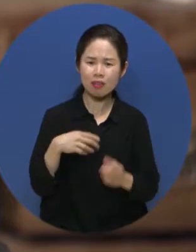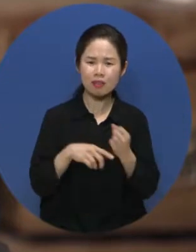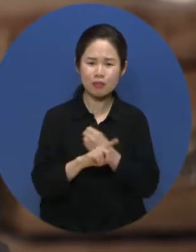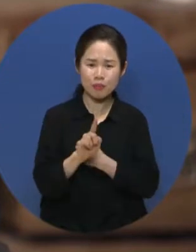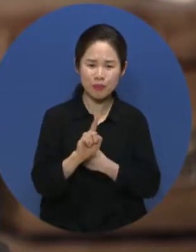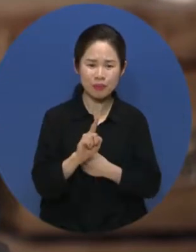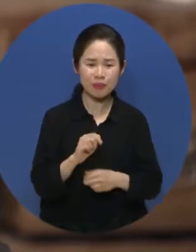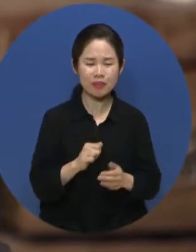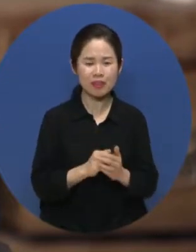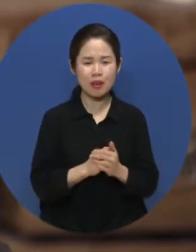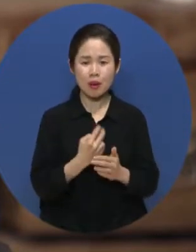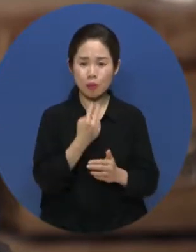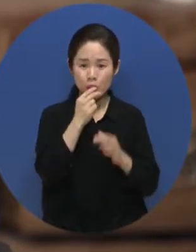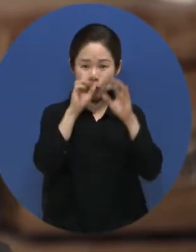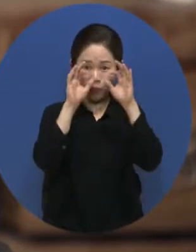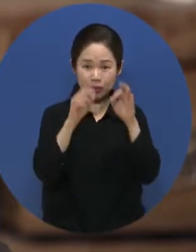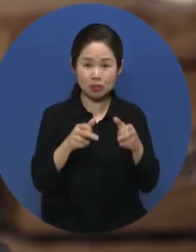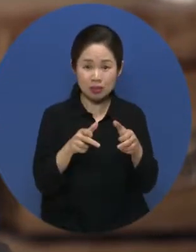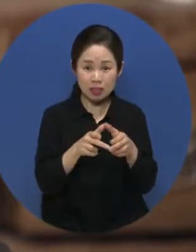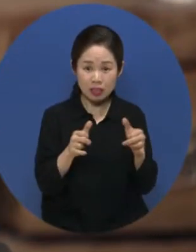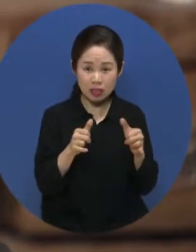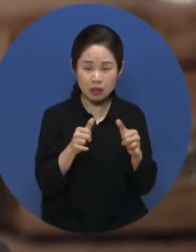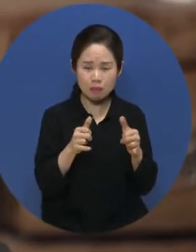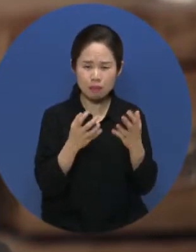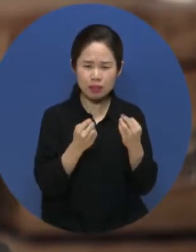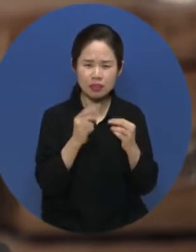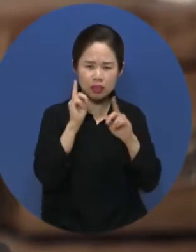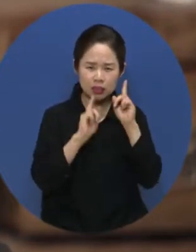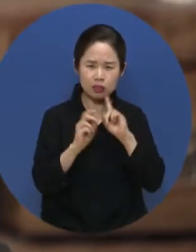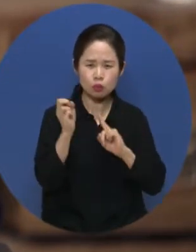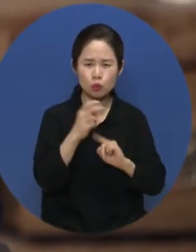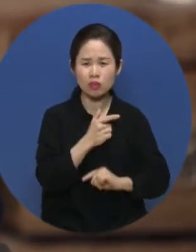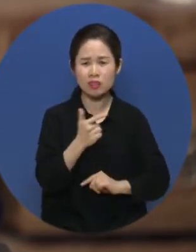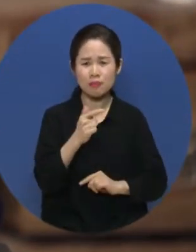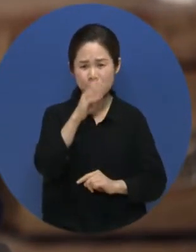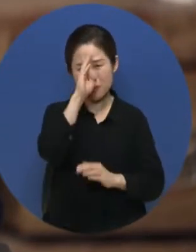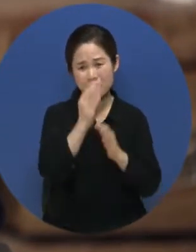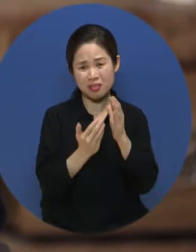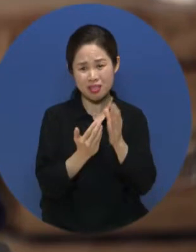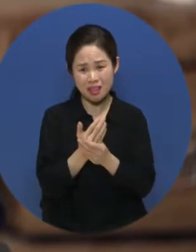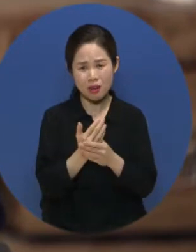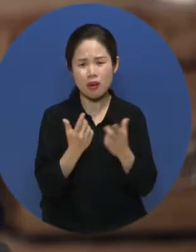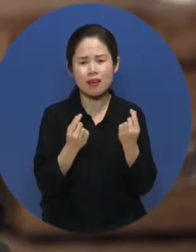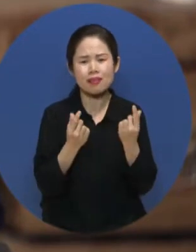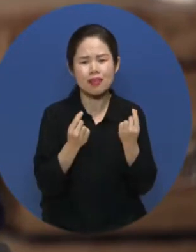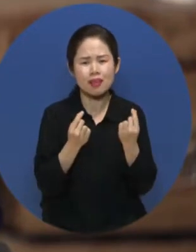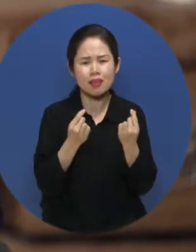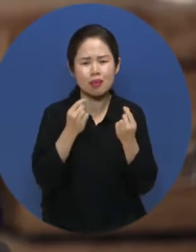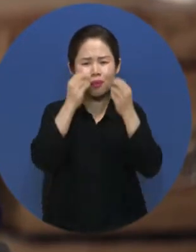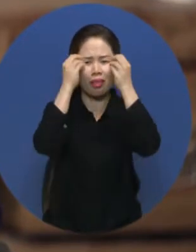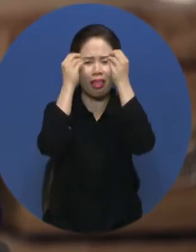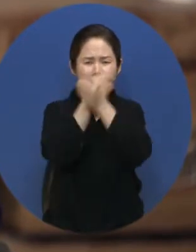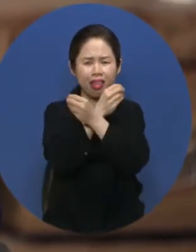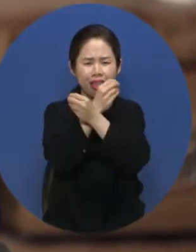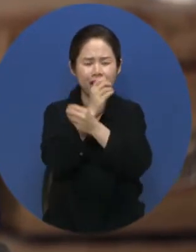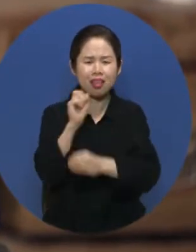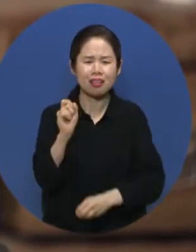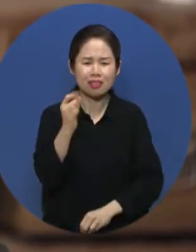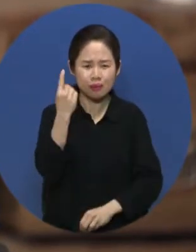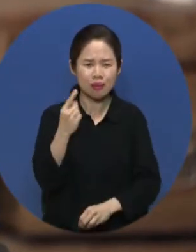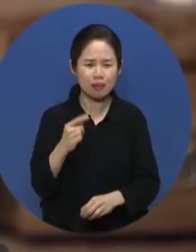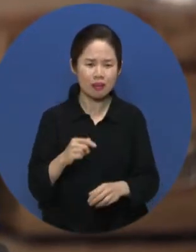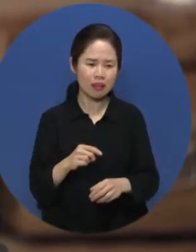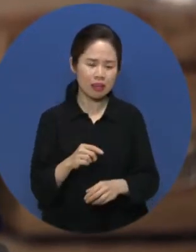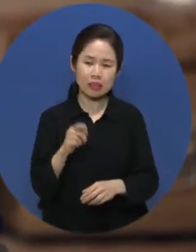민간보험에서도 장애인이 더 많이 다치고 큰 병에 걸릴 거라는 오해 때문에 그런 것들에 대한 관점의 차이로 우리 장애인분들이